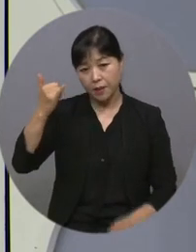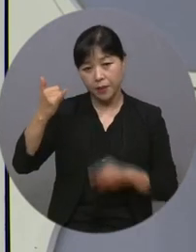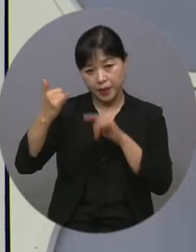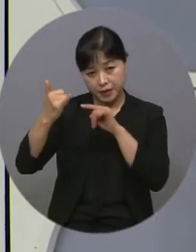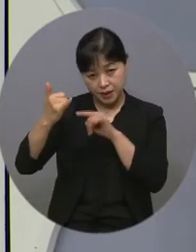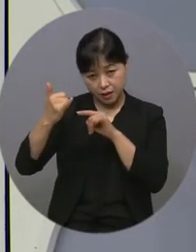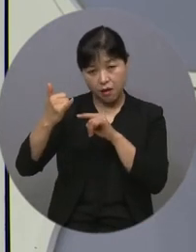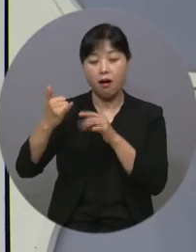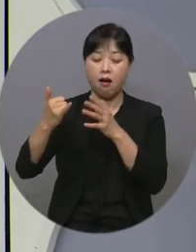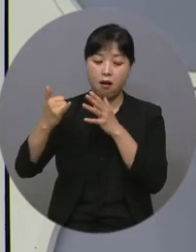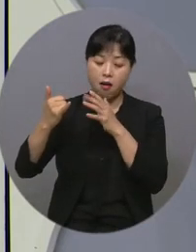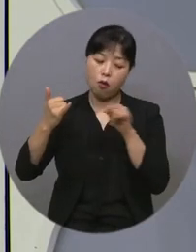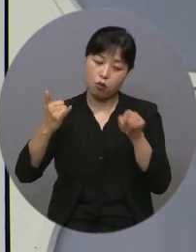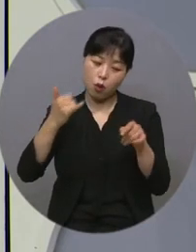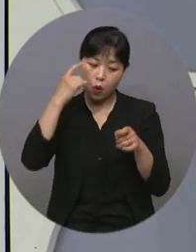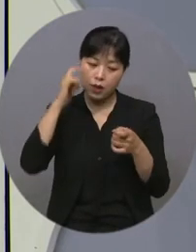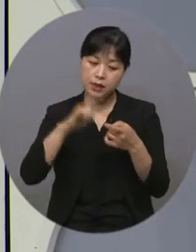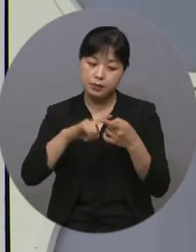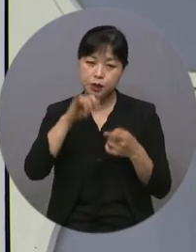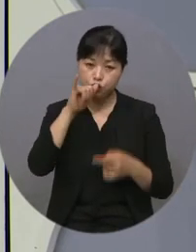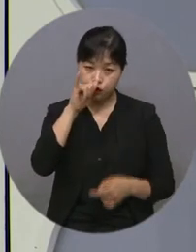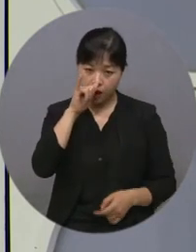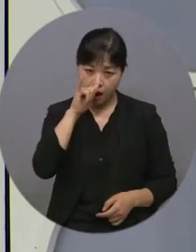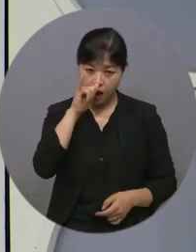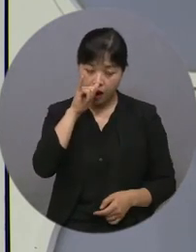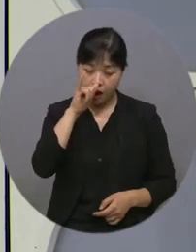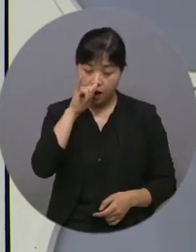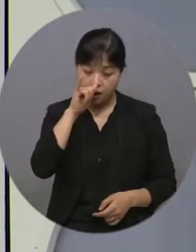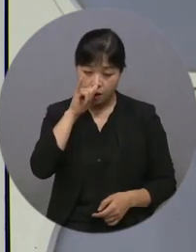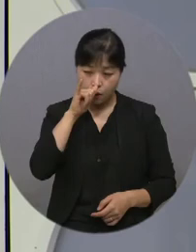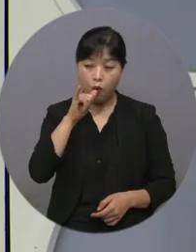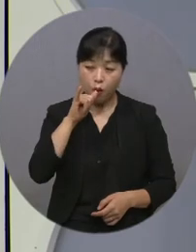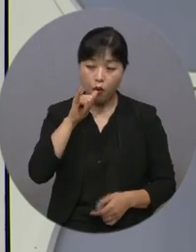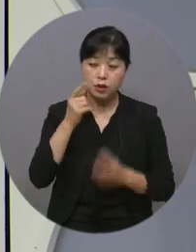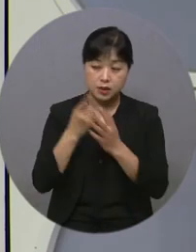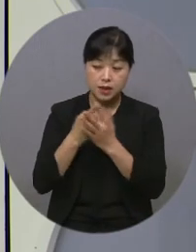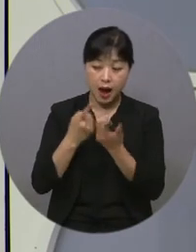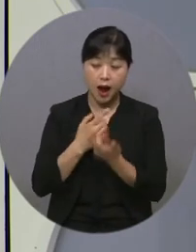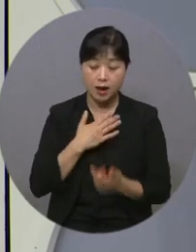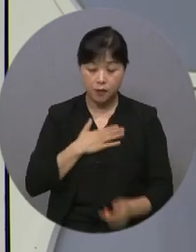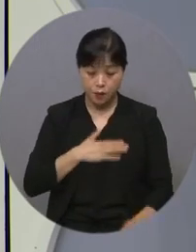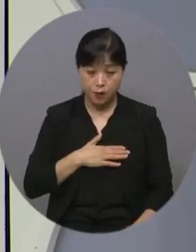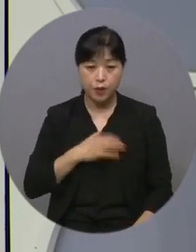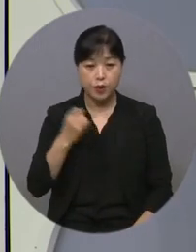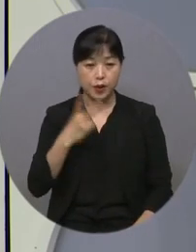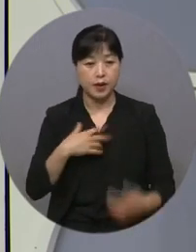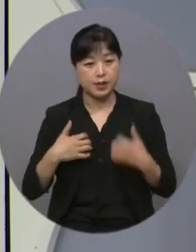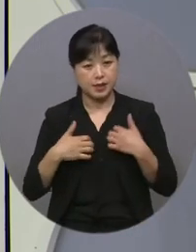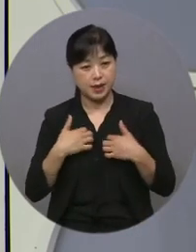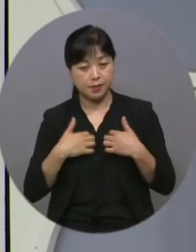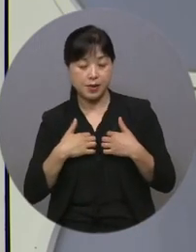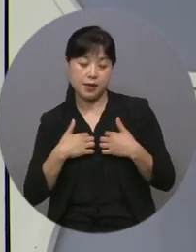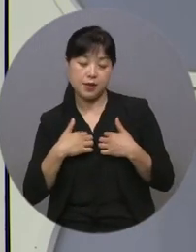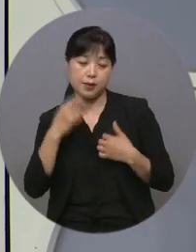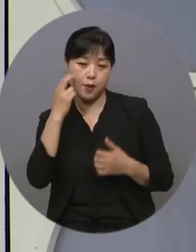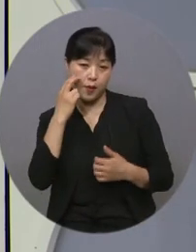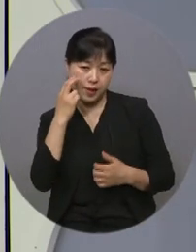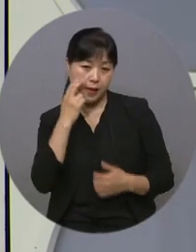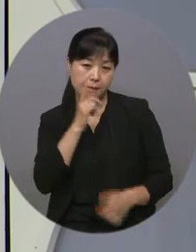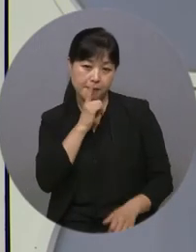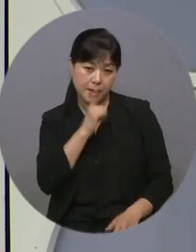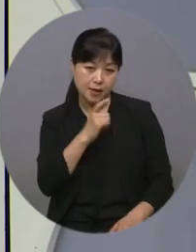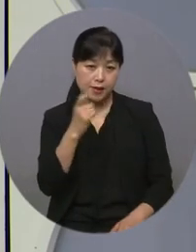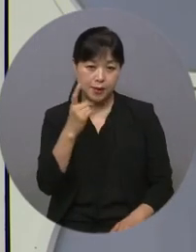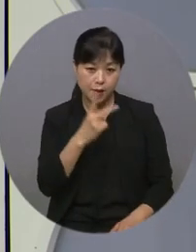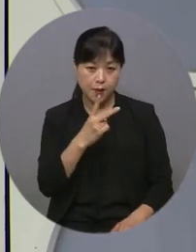이 부분에 대해서 관심을 가지고 있구나 이렇게 되고 또 재미나는 유머를 가지고 왔다든지 재미난